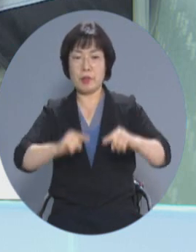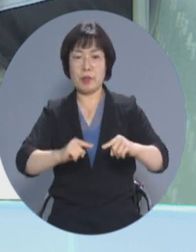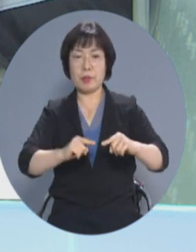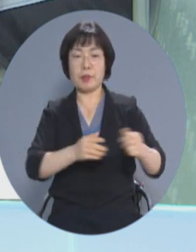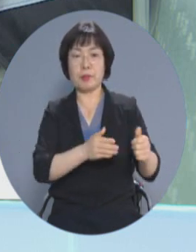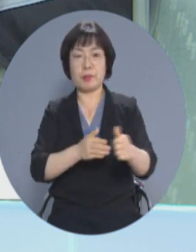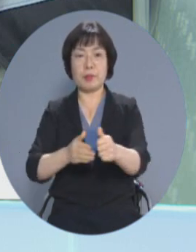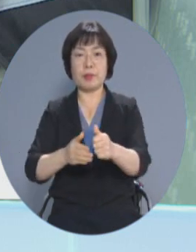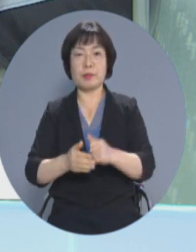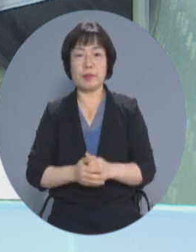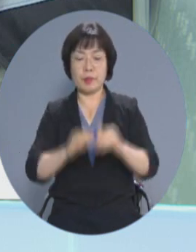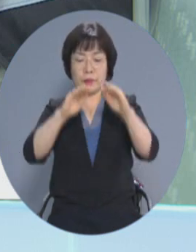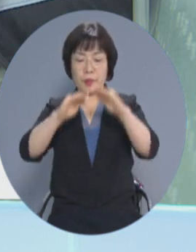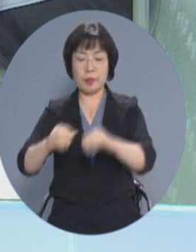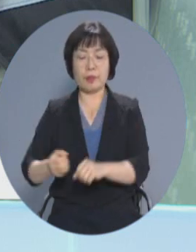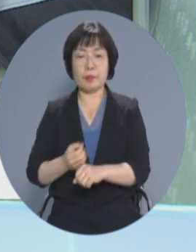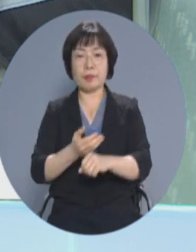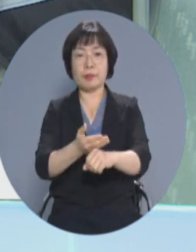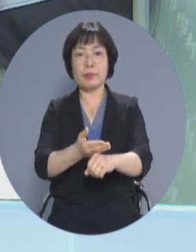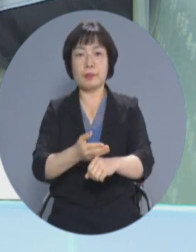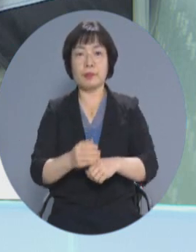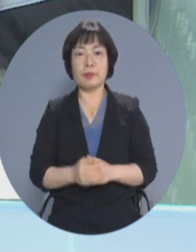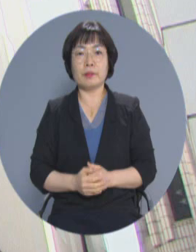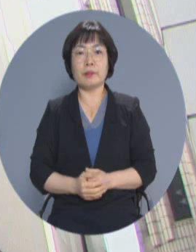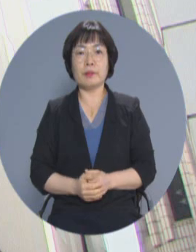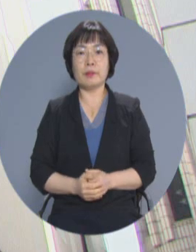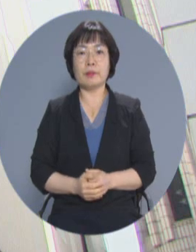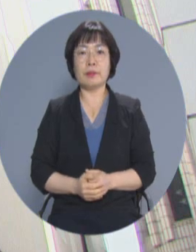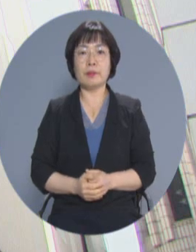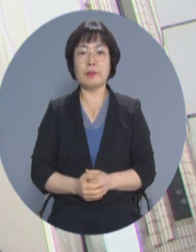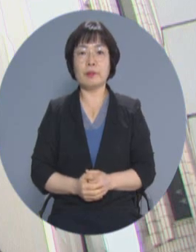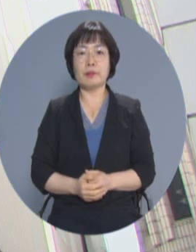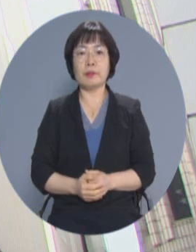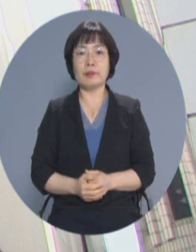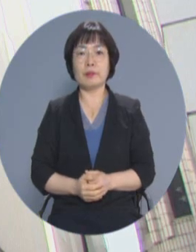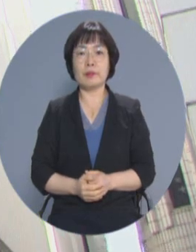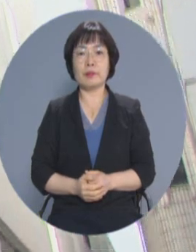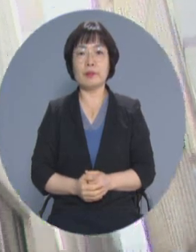참여가 필요해 보입니다. 양정은 기자입니다.